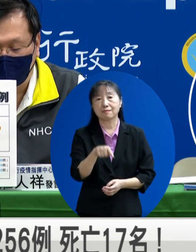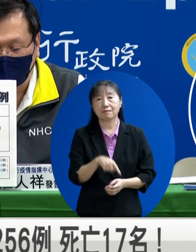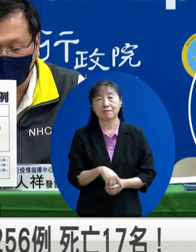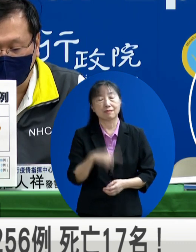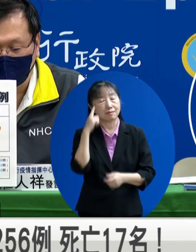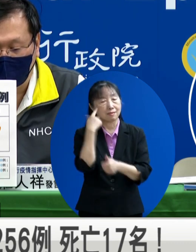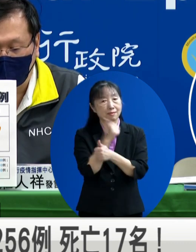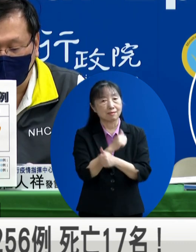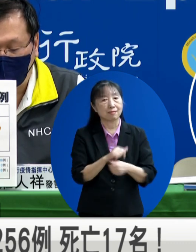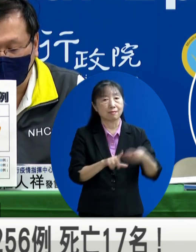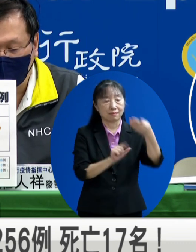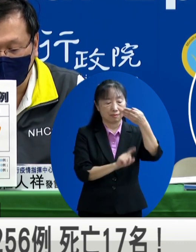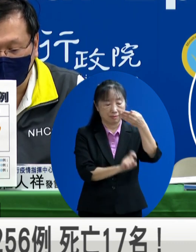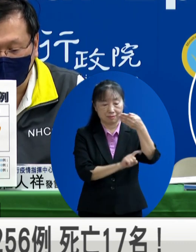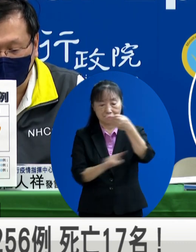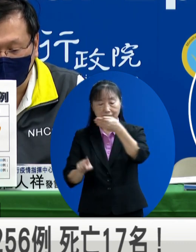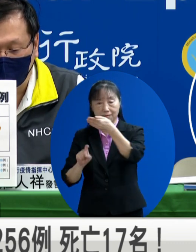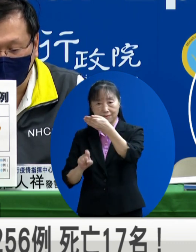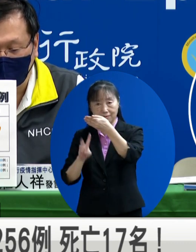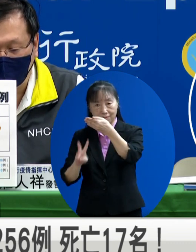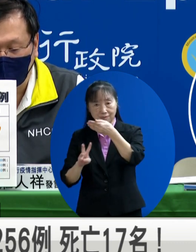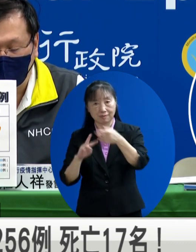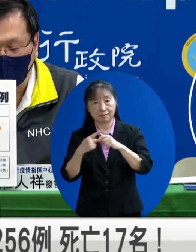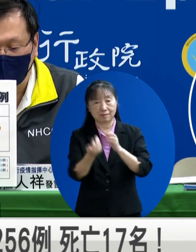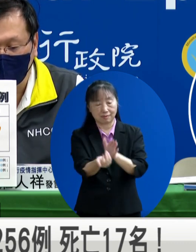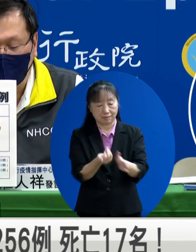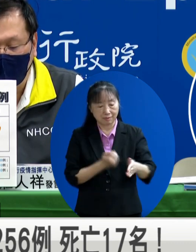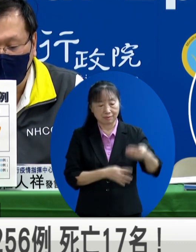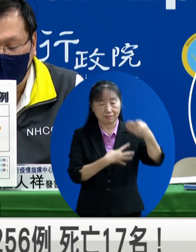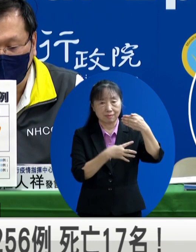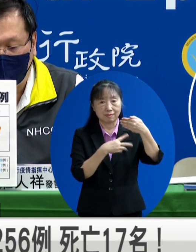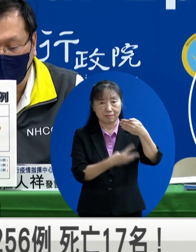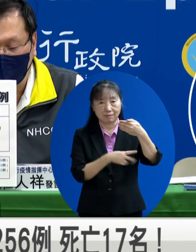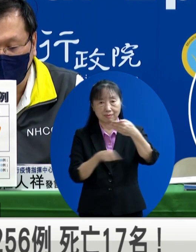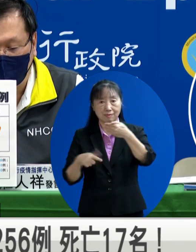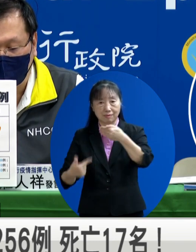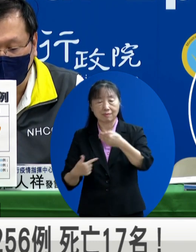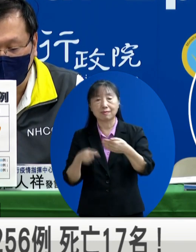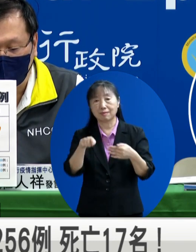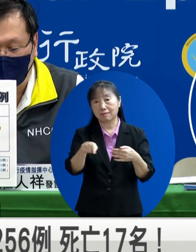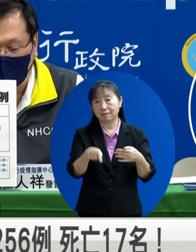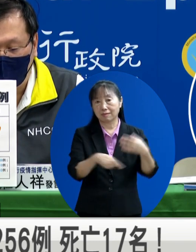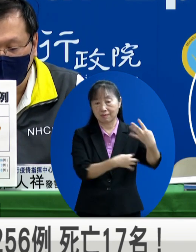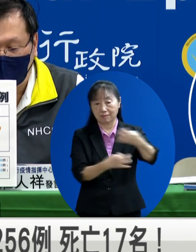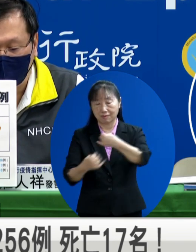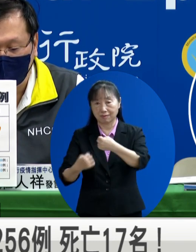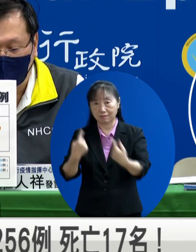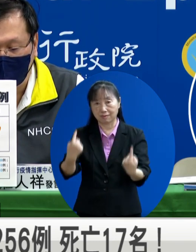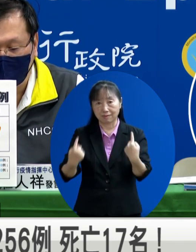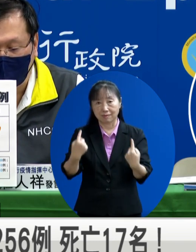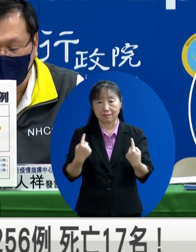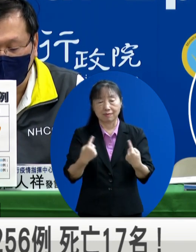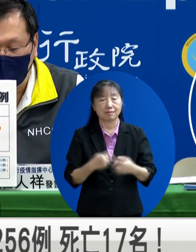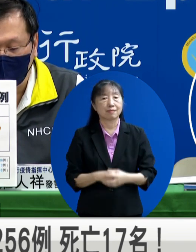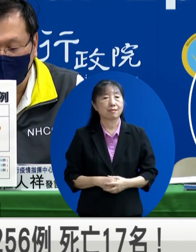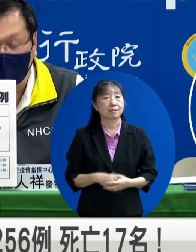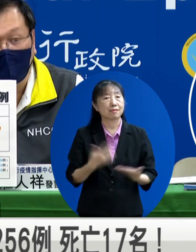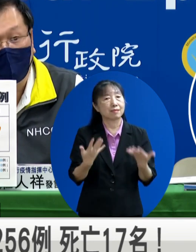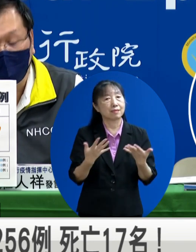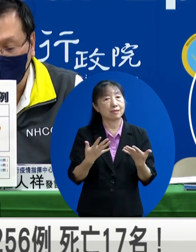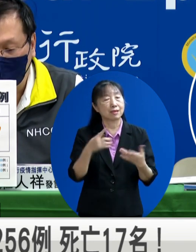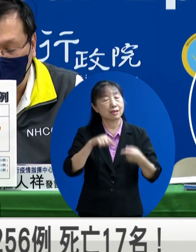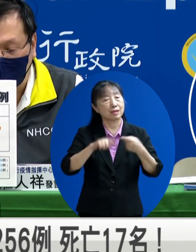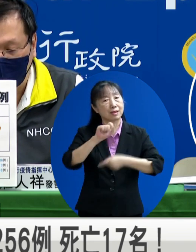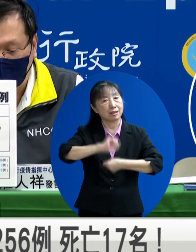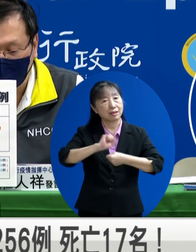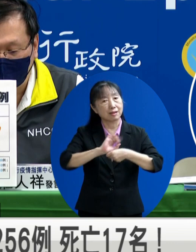是9月10号到13号跟先前的9月3号到6号这个同期的一个比较，大致上大概平均增